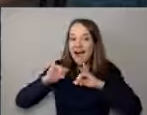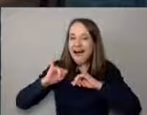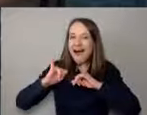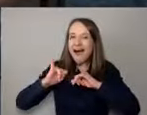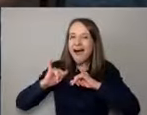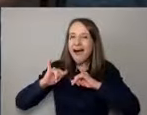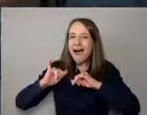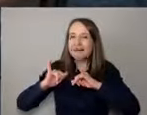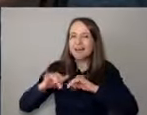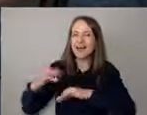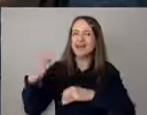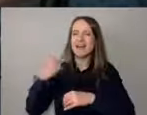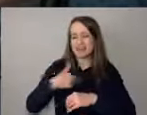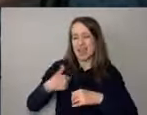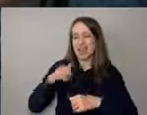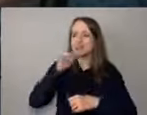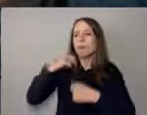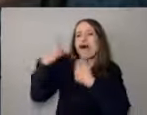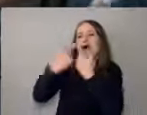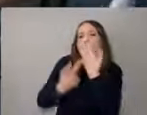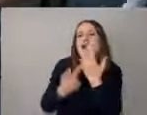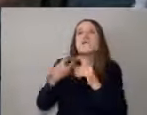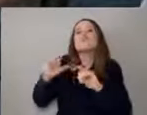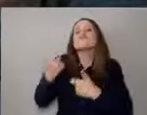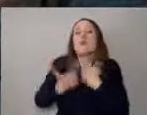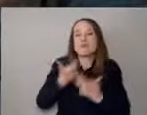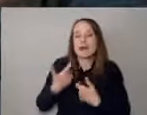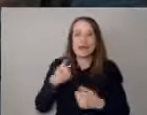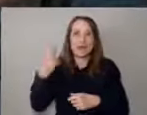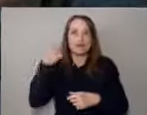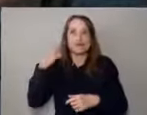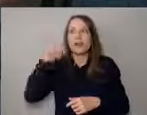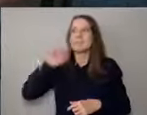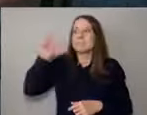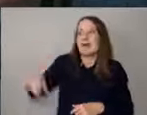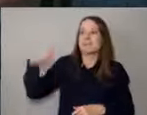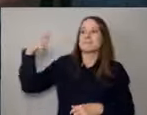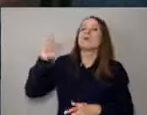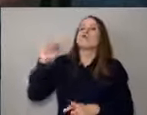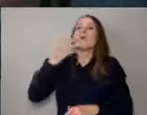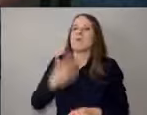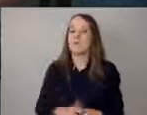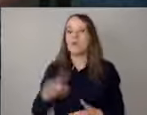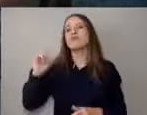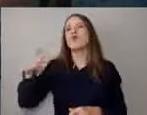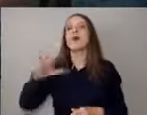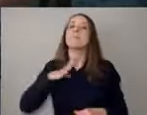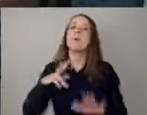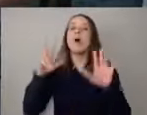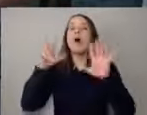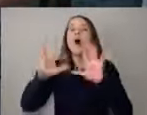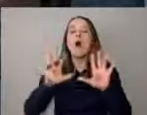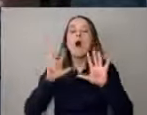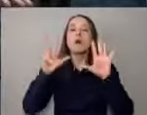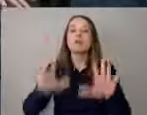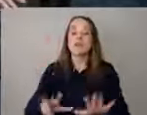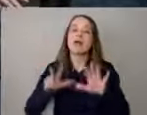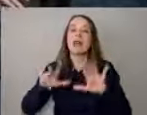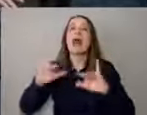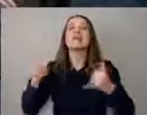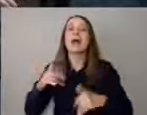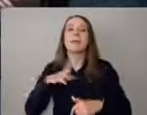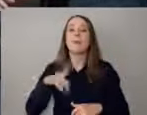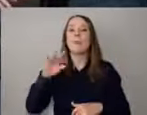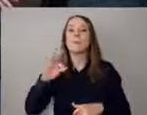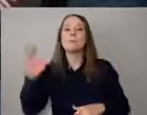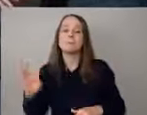niestety pomyliła, dlatego że jak słyszę pana prezydenta, który mówi o tym, co było przez 8 lat rządów Platformy Obywatelskiej, to widzę, że on się